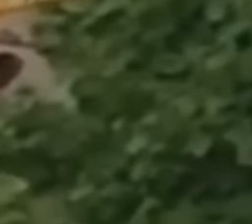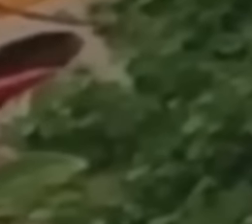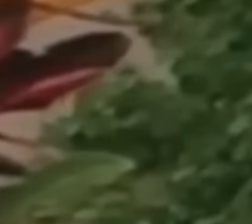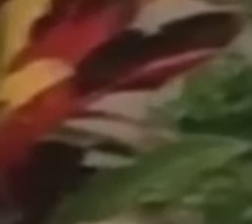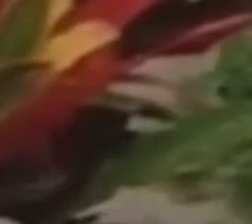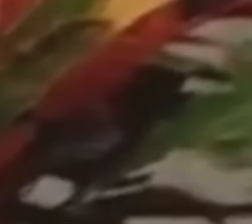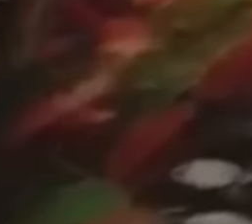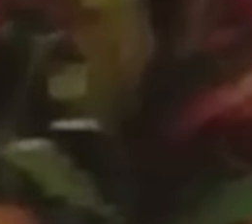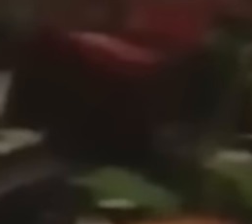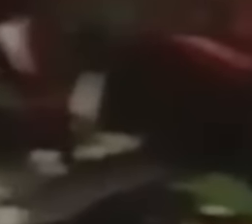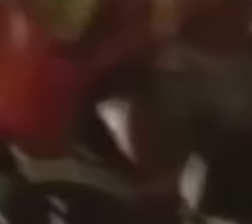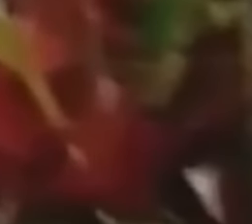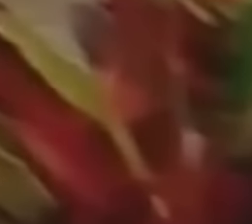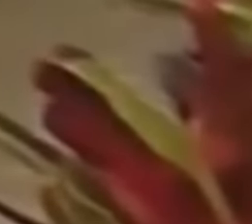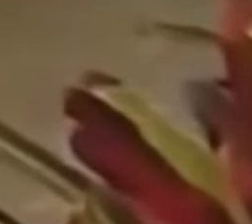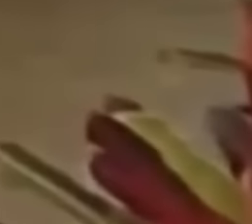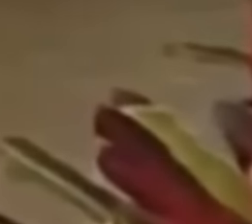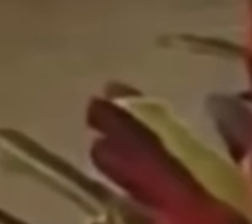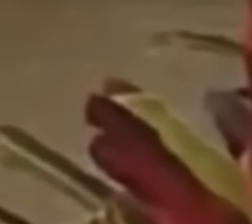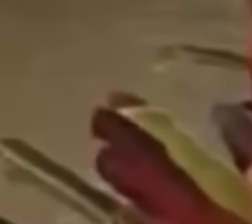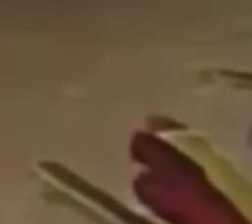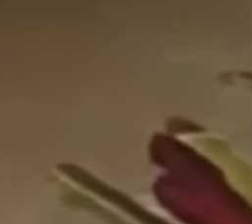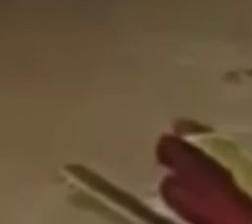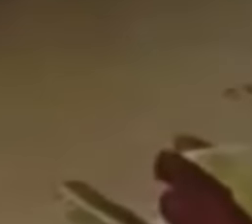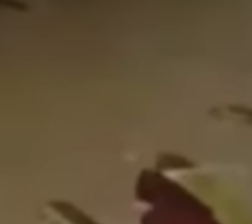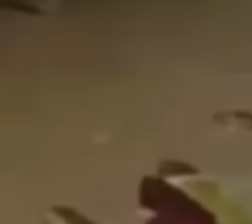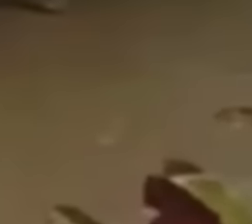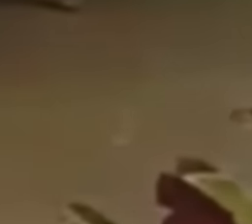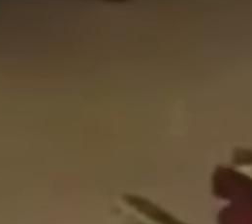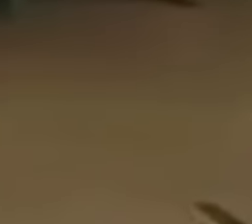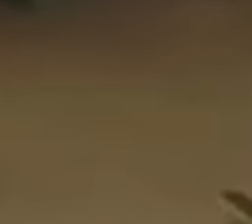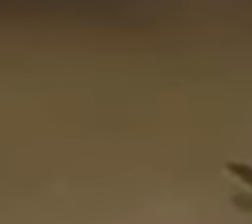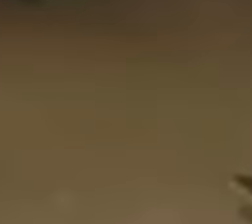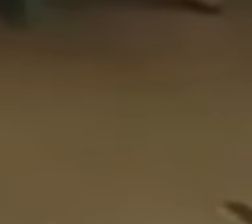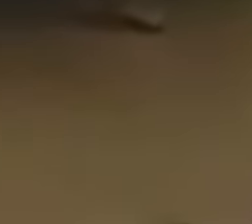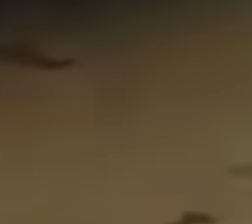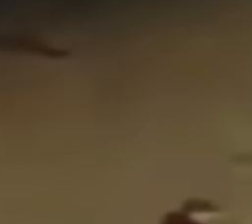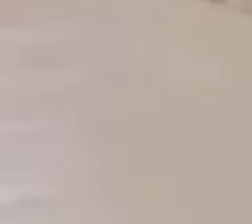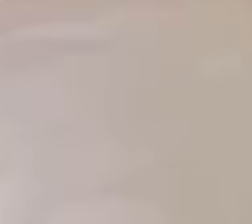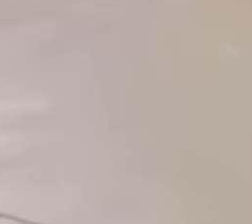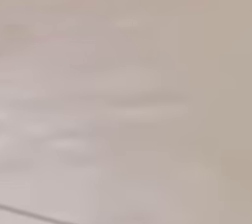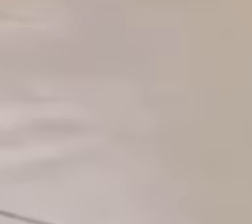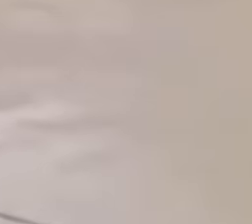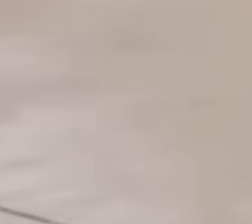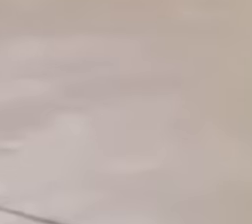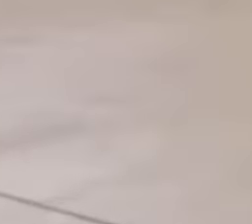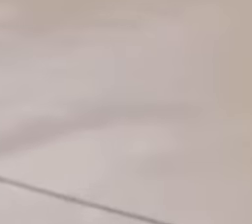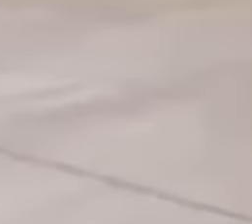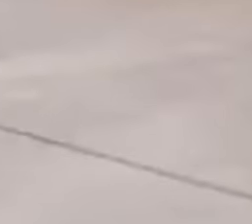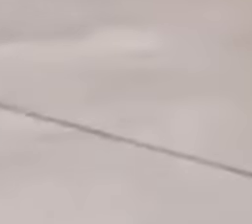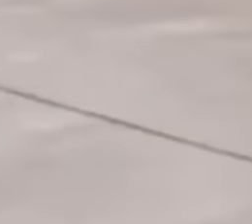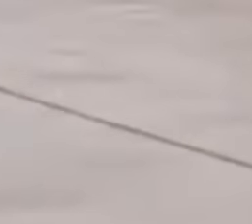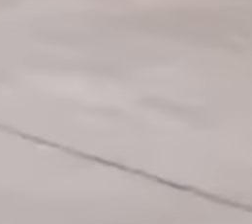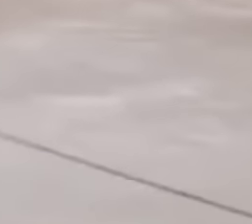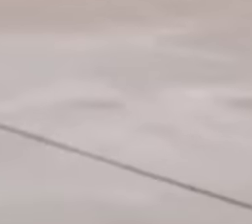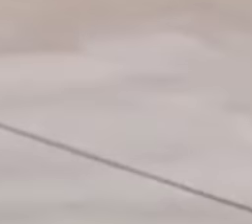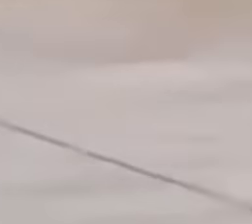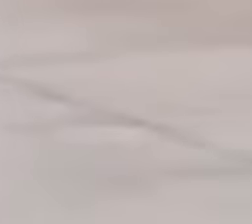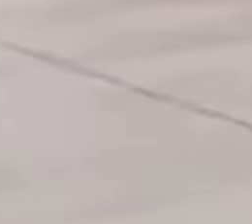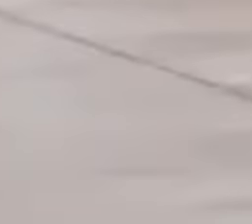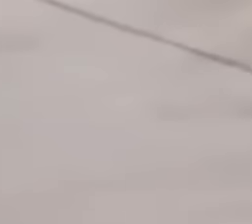membuat puluhan rumah warga lainnya tergenang dan dipenuhi lumpur. Hingga saat ini pemerintah bersama petugas masih melakukan evakuasi terhadap warga